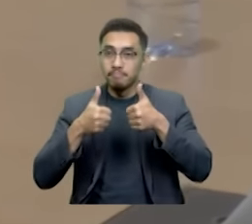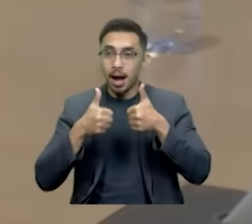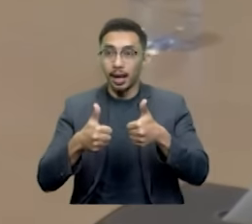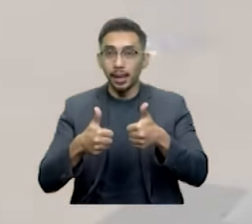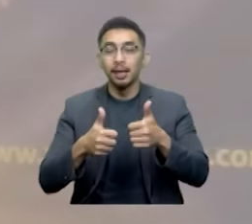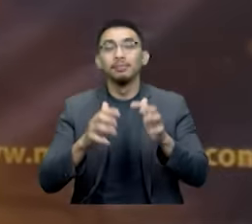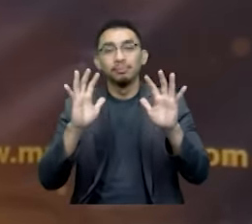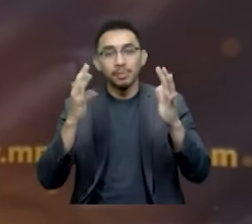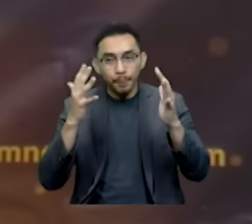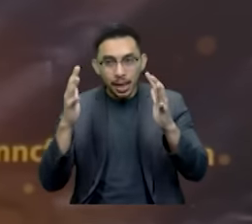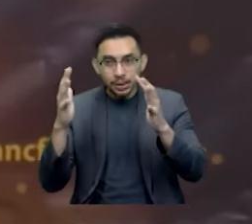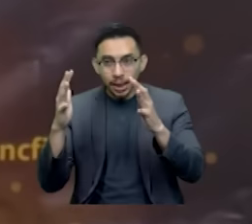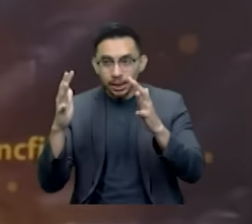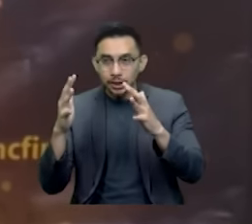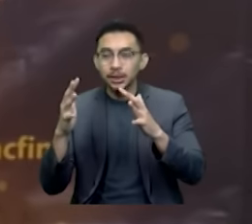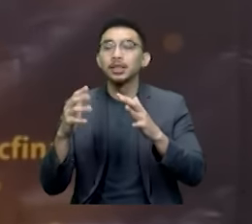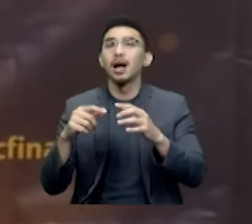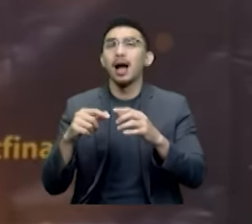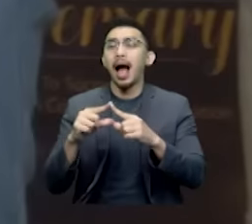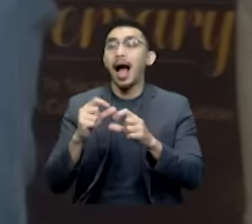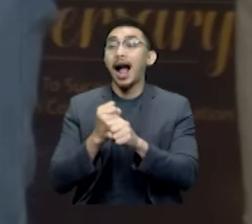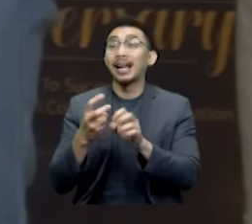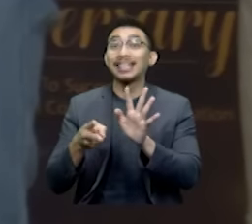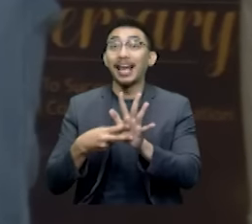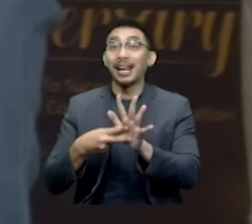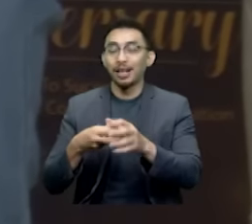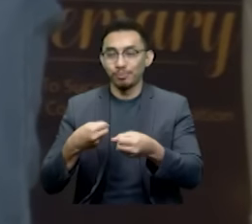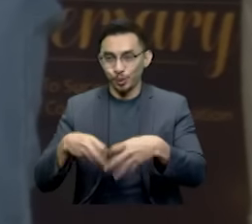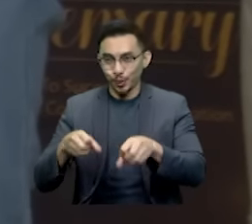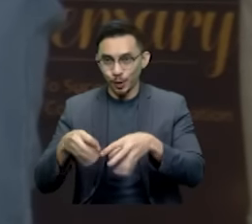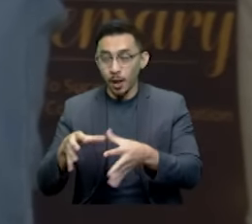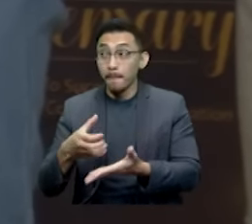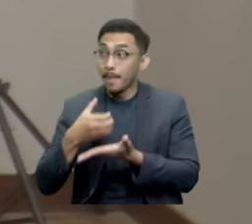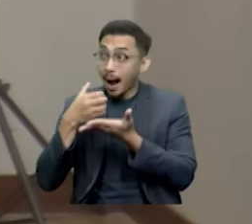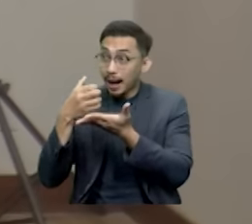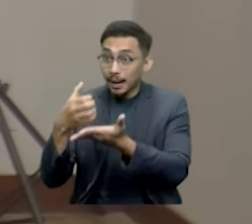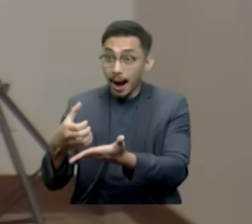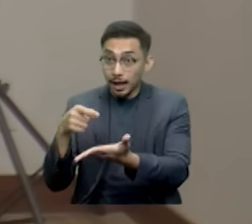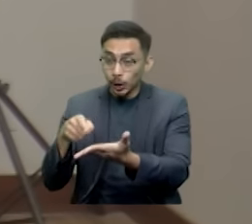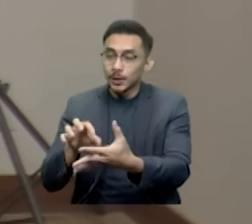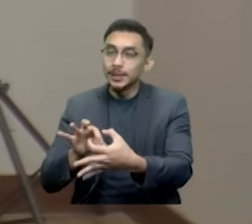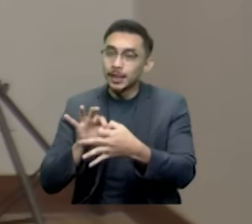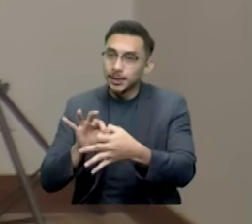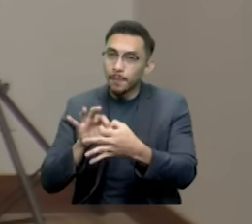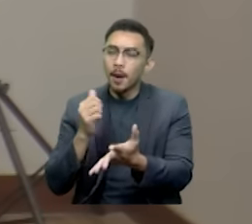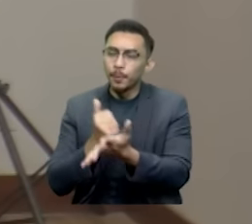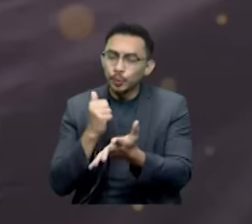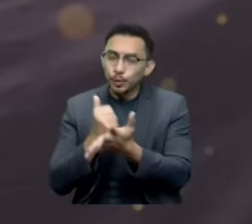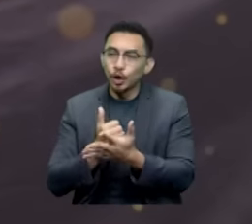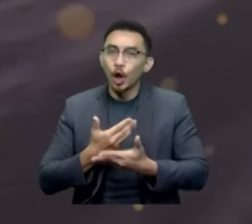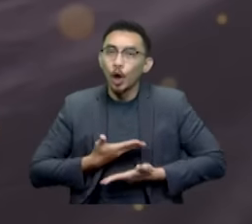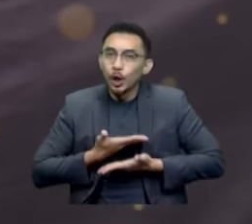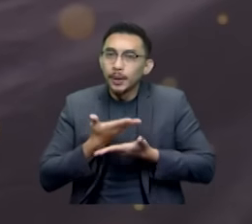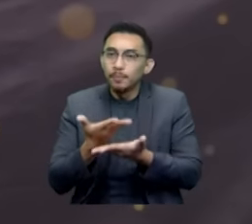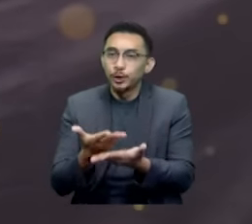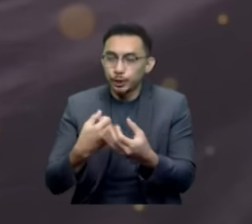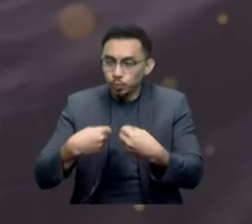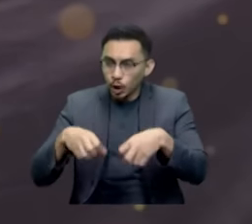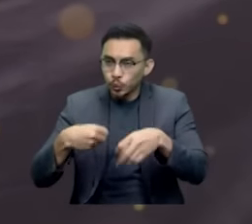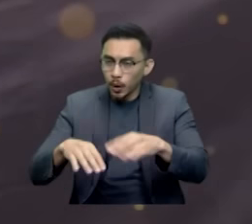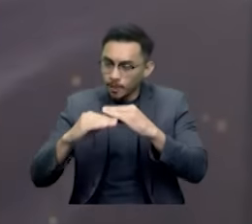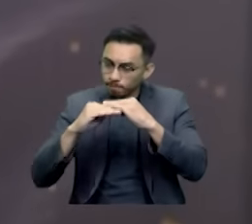2023. Penghargaan diberikan untuk rekanan yang secara konsisten memberikan kontribusi penjualan. 3 perusahaan